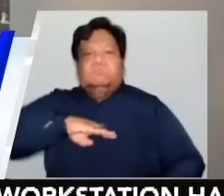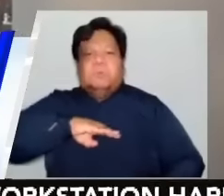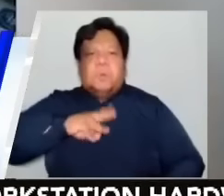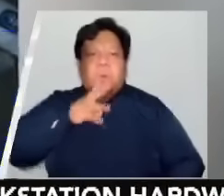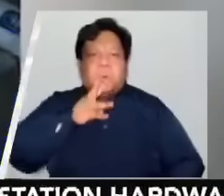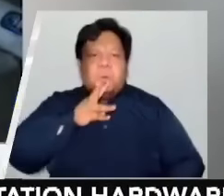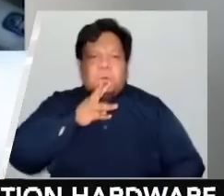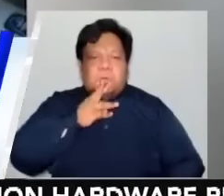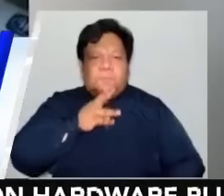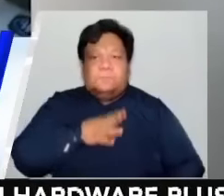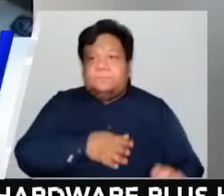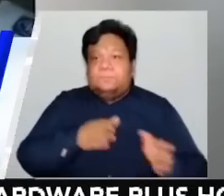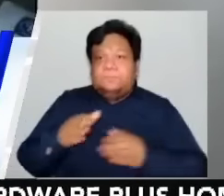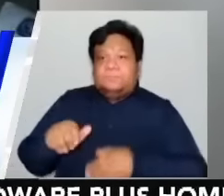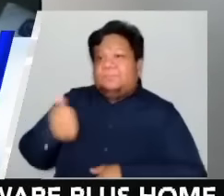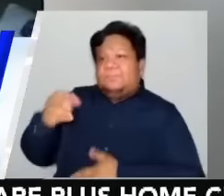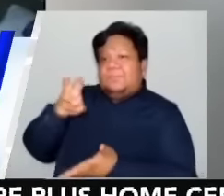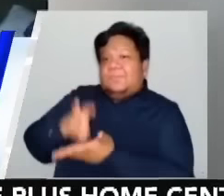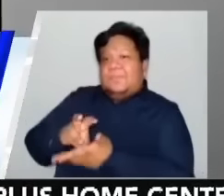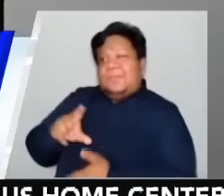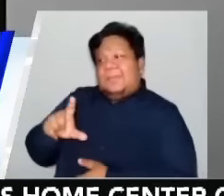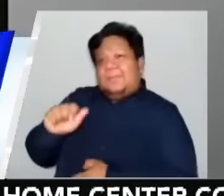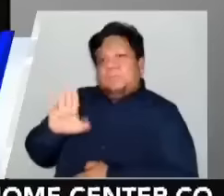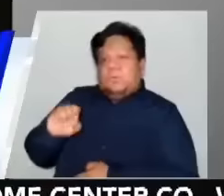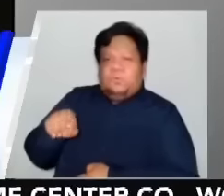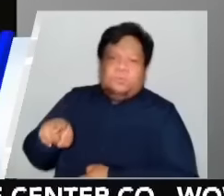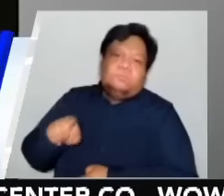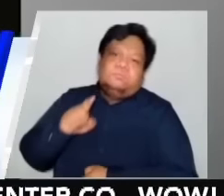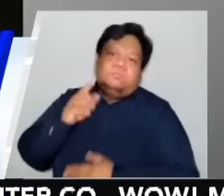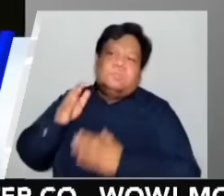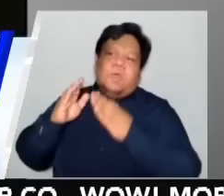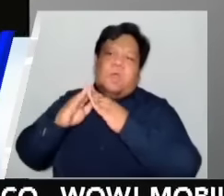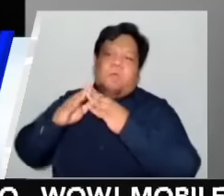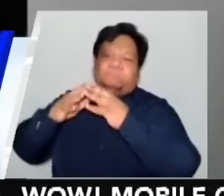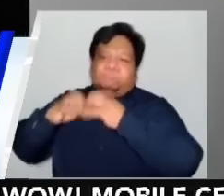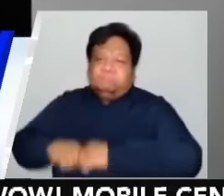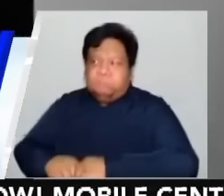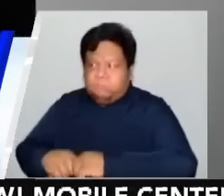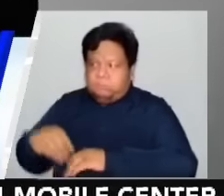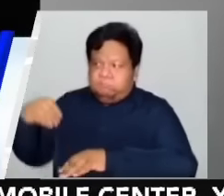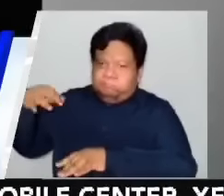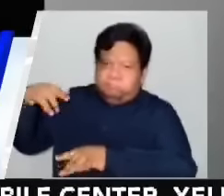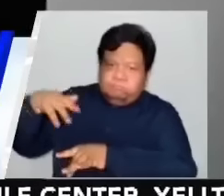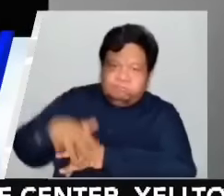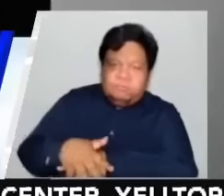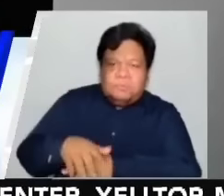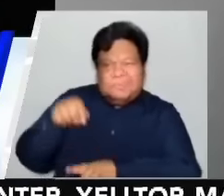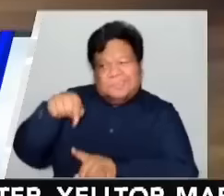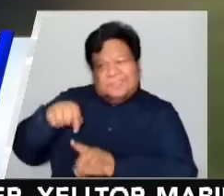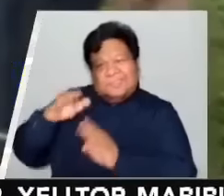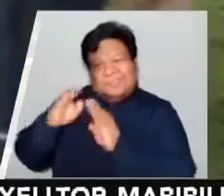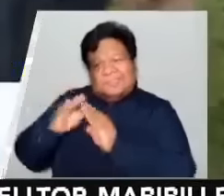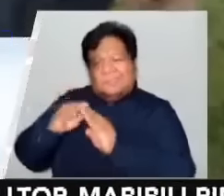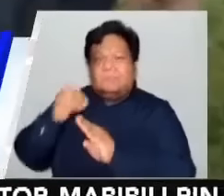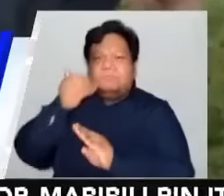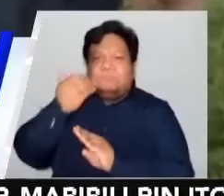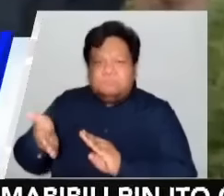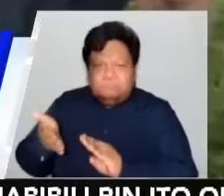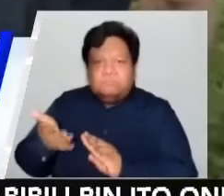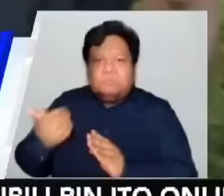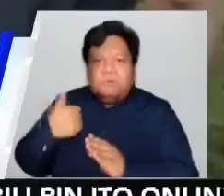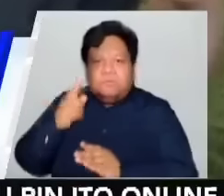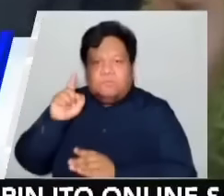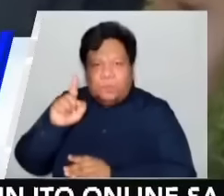labo isang bahay ang natabunan nasawi ang lalaking nakatira roon sugatan ang kanyang asawa Sa ragay